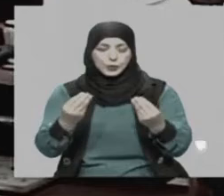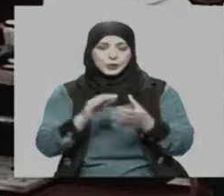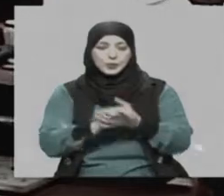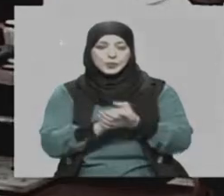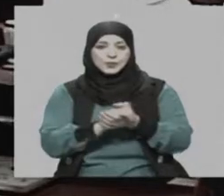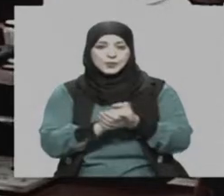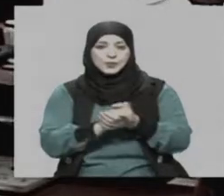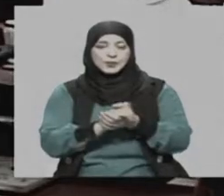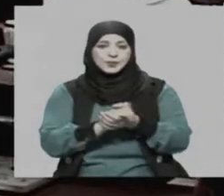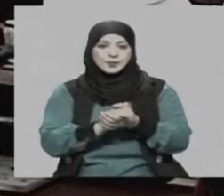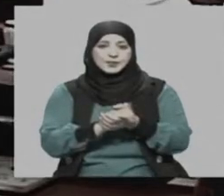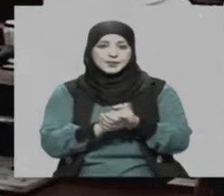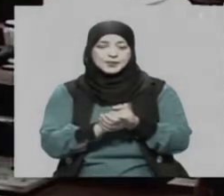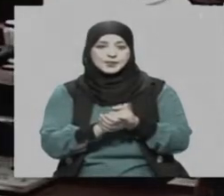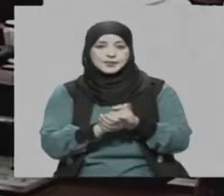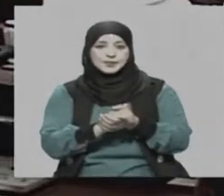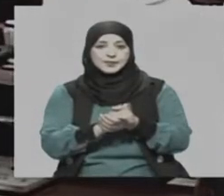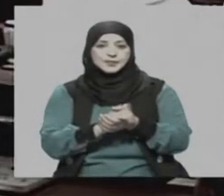الحاجة،